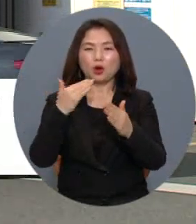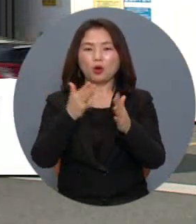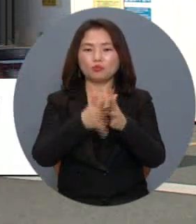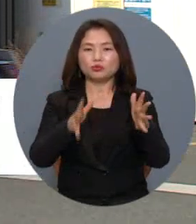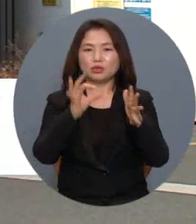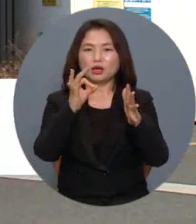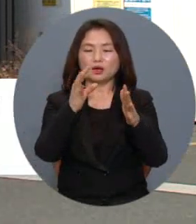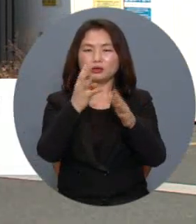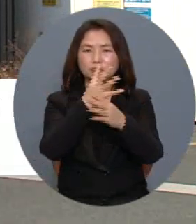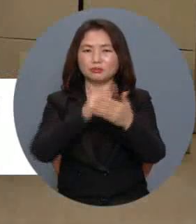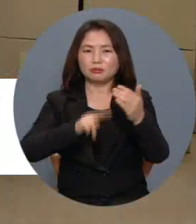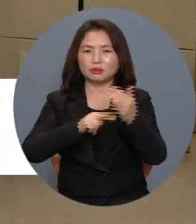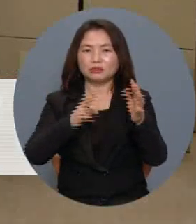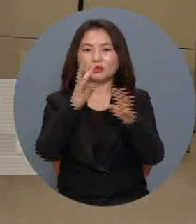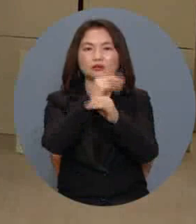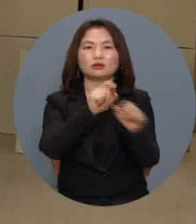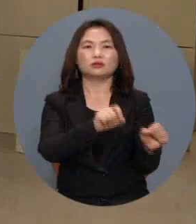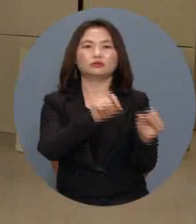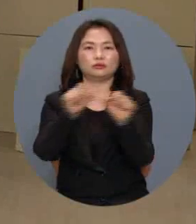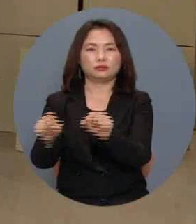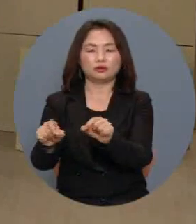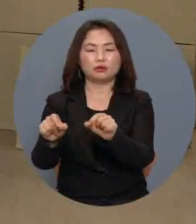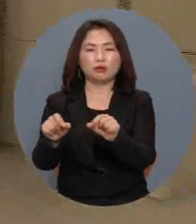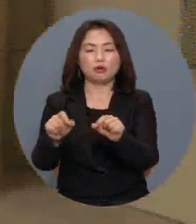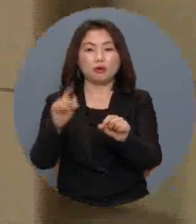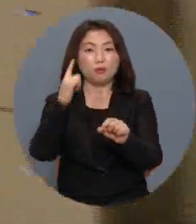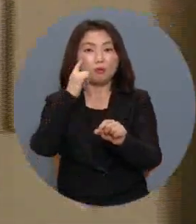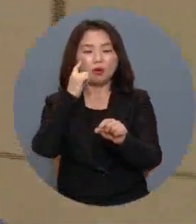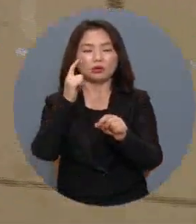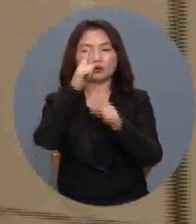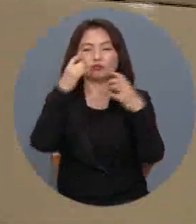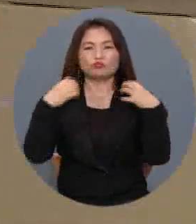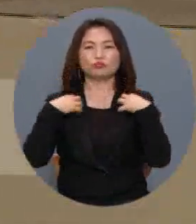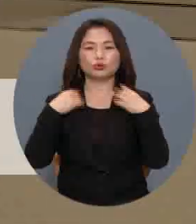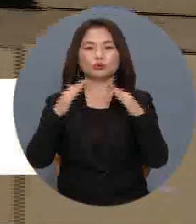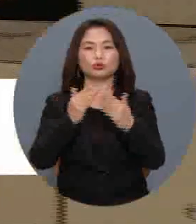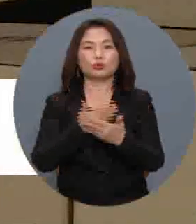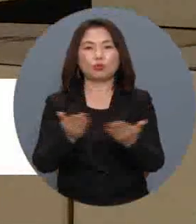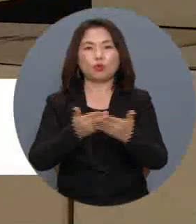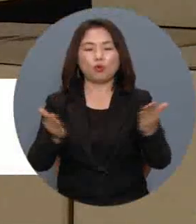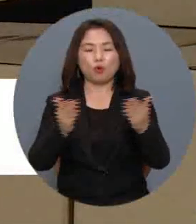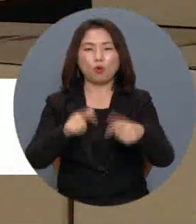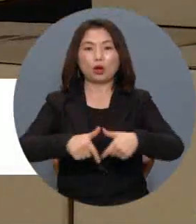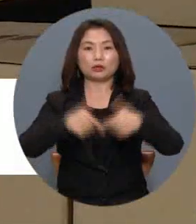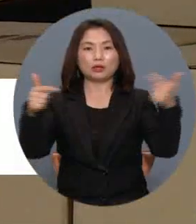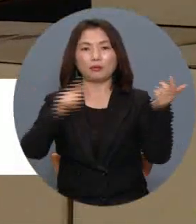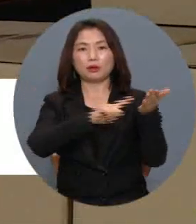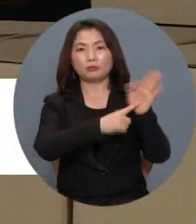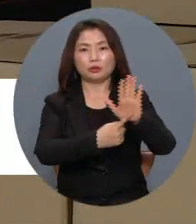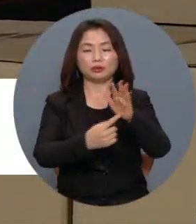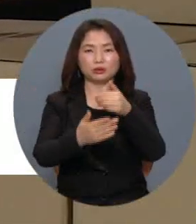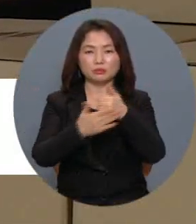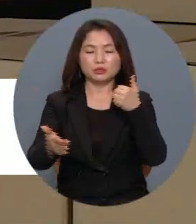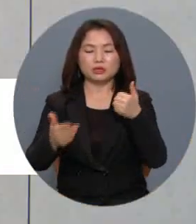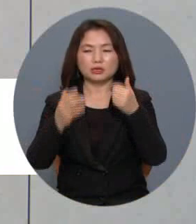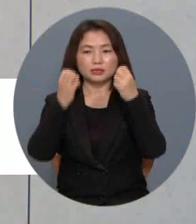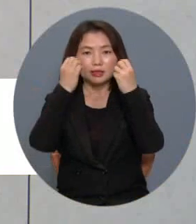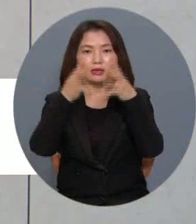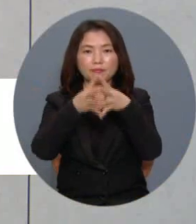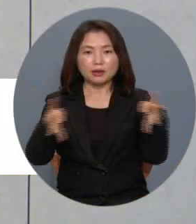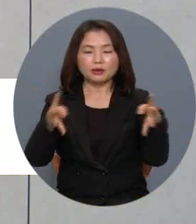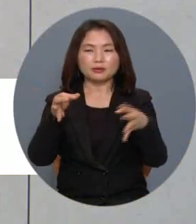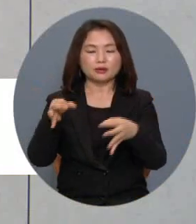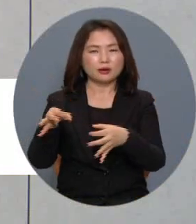분양 일정을 미뤘습니다. 올해 초 정부의 주택 공급 물량 확대 방침 발표로 신규 아파트